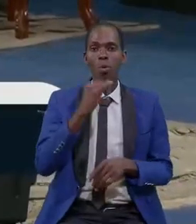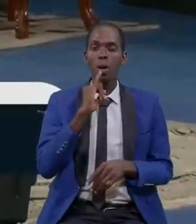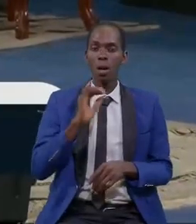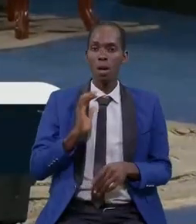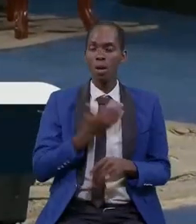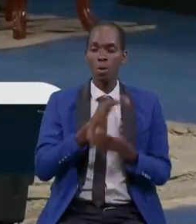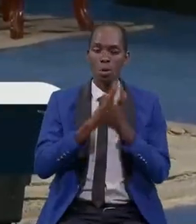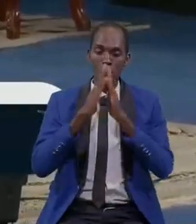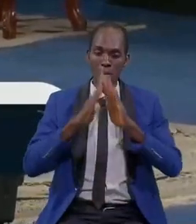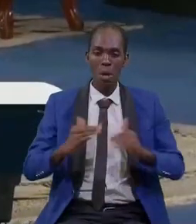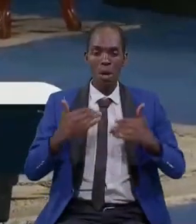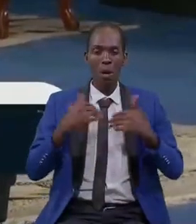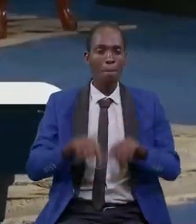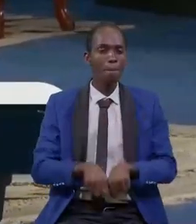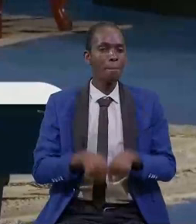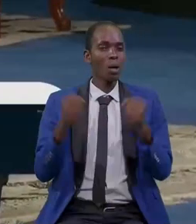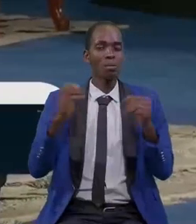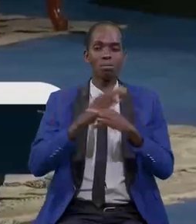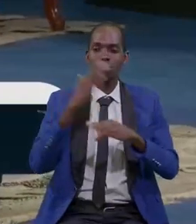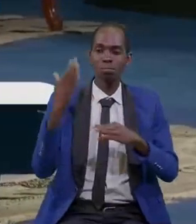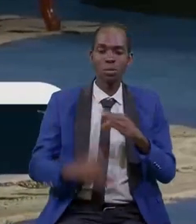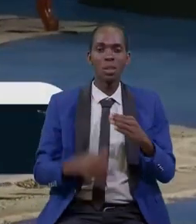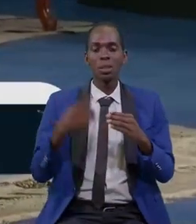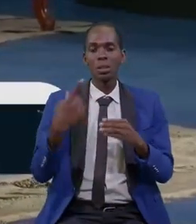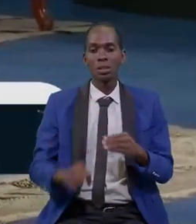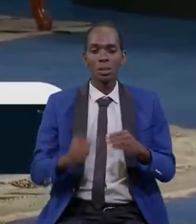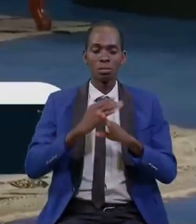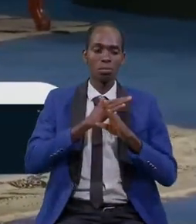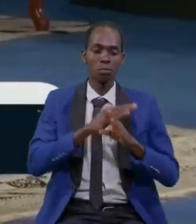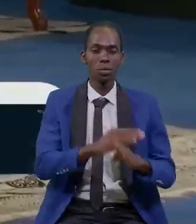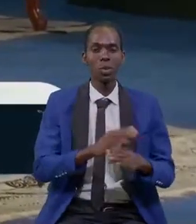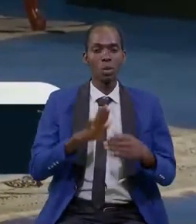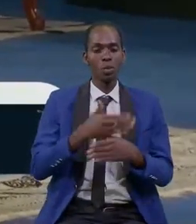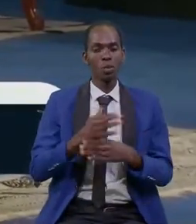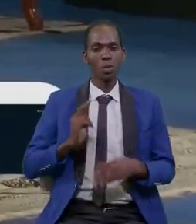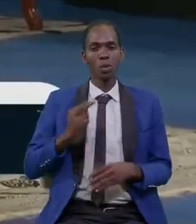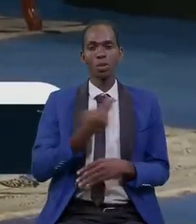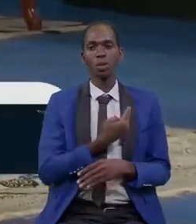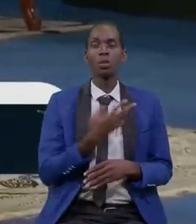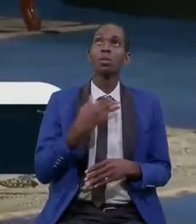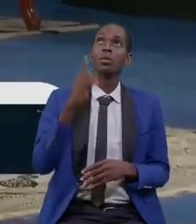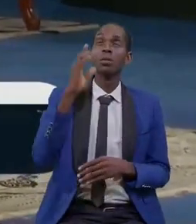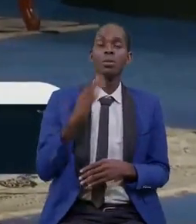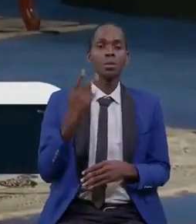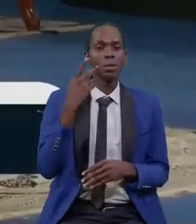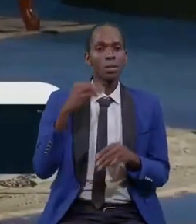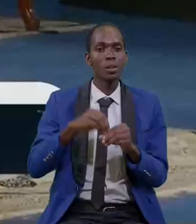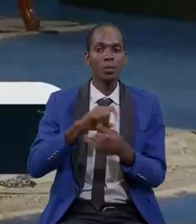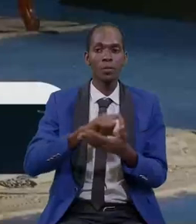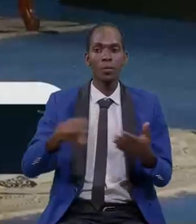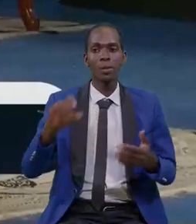renversé complètement le mur de séparation entre nous. Et dans le verset 15, il nous